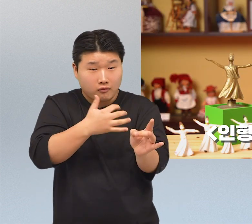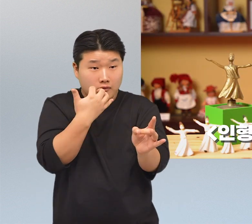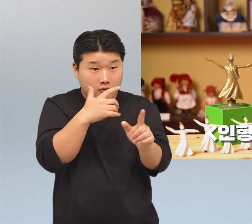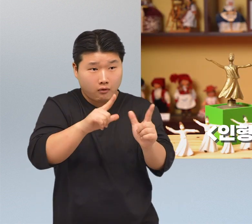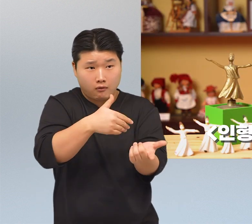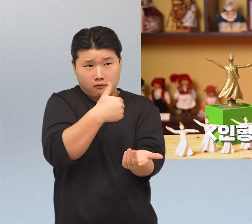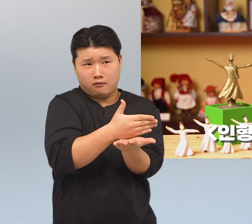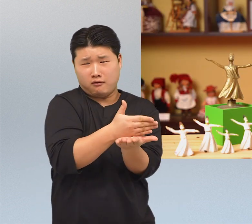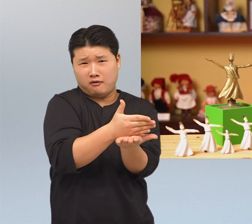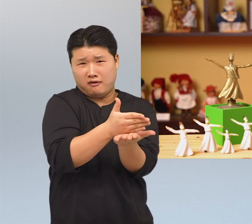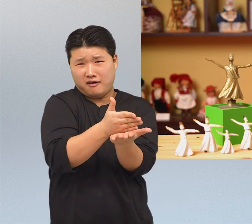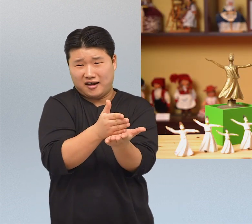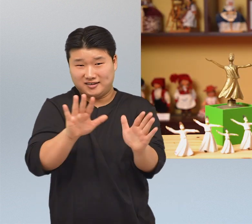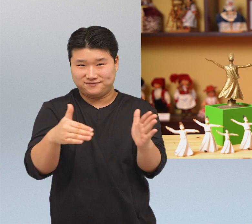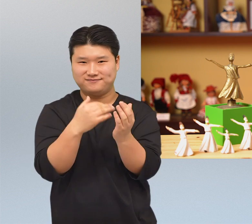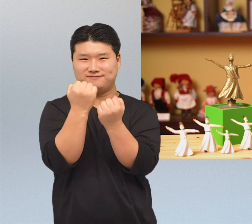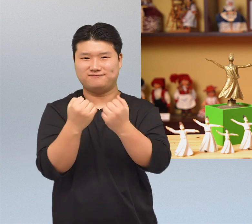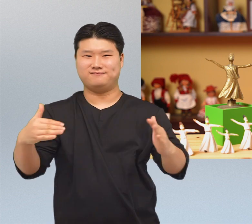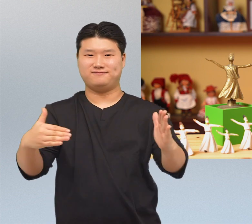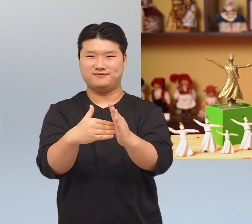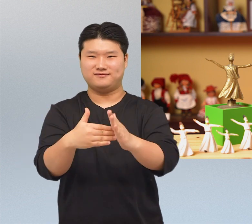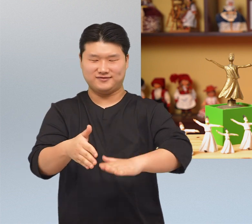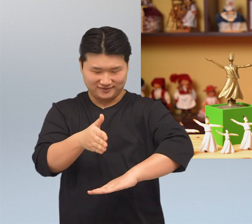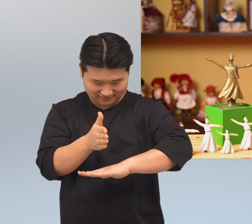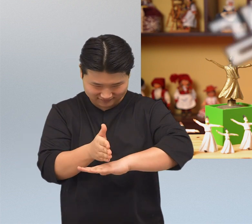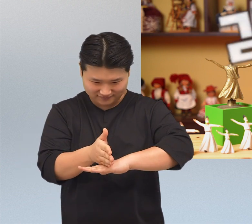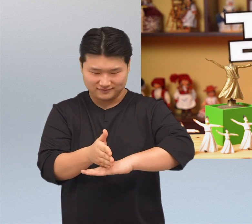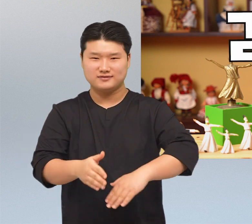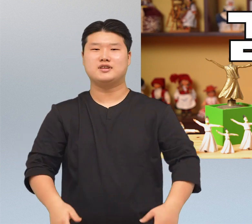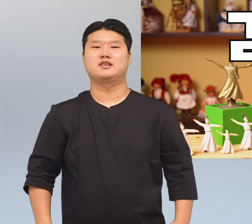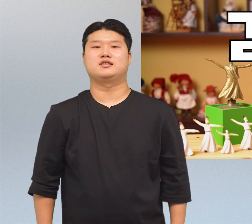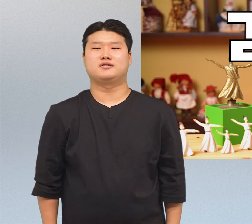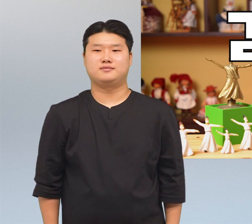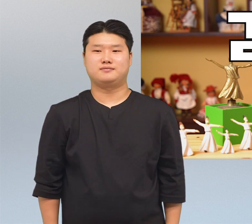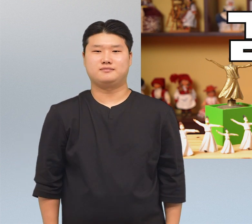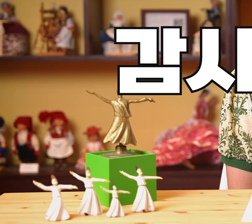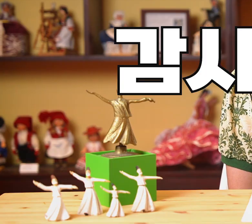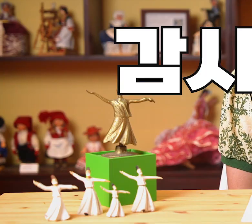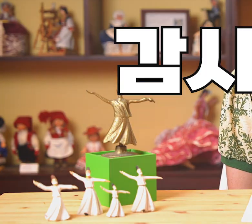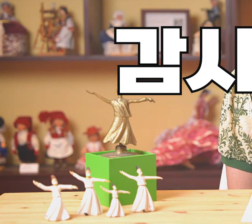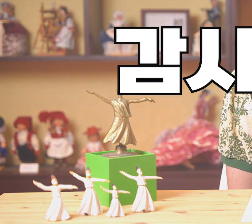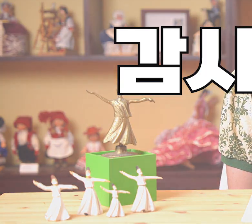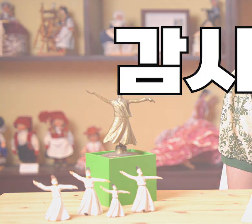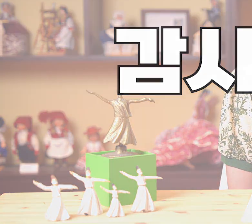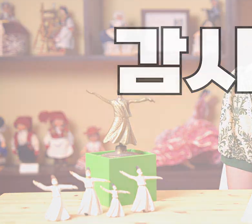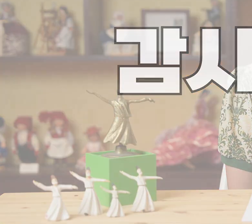알록달록 어쩔 수다 튀르키예 편이었습니다. 감사합니다.